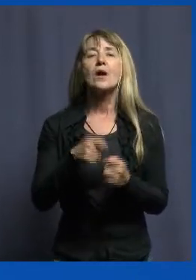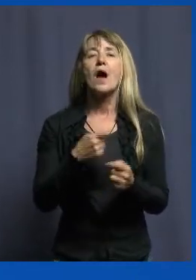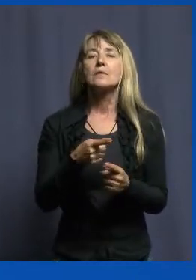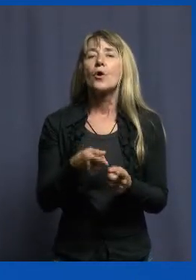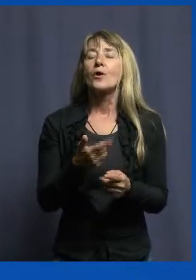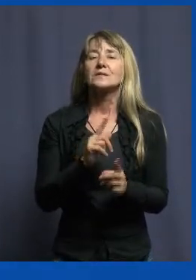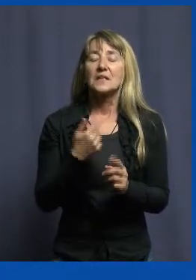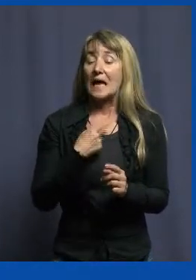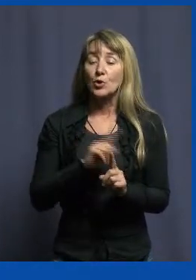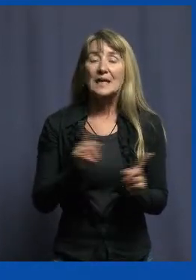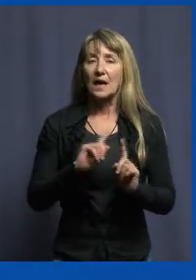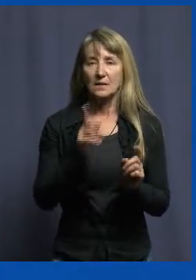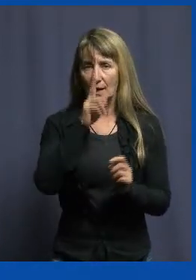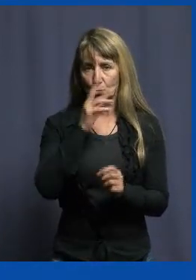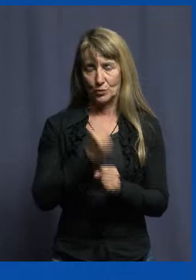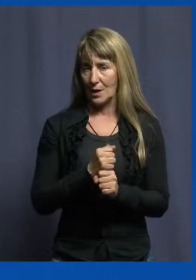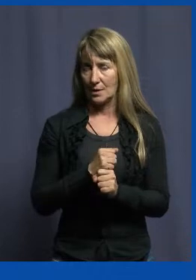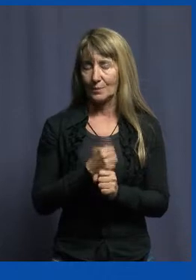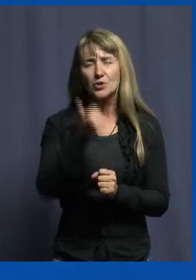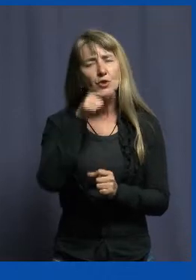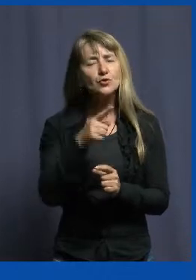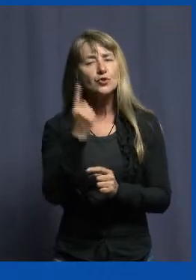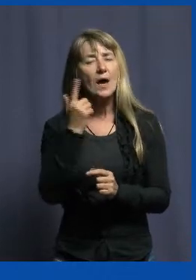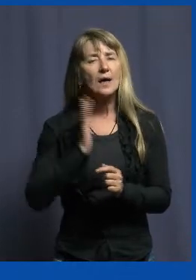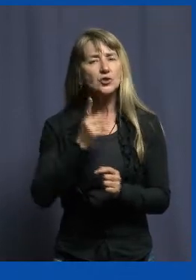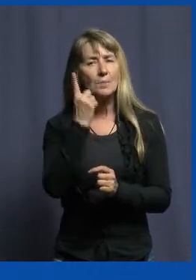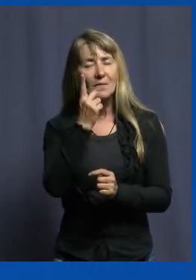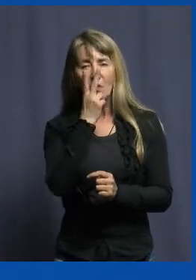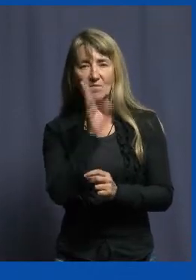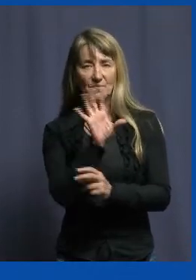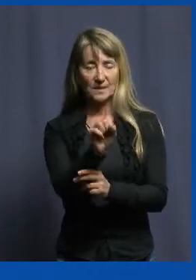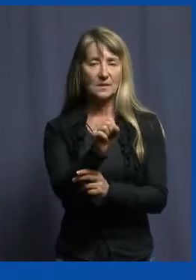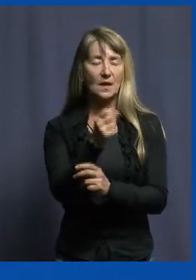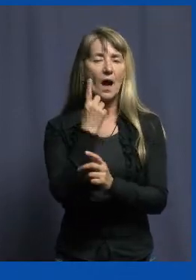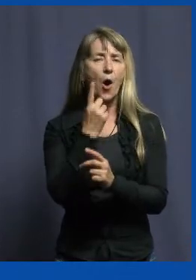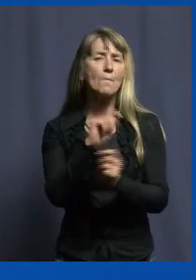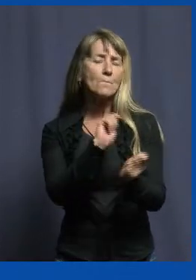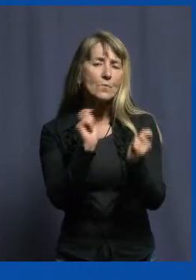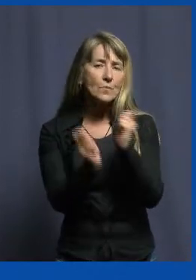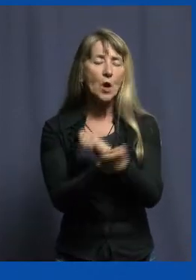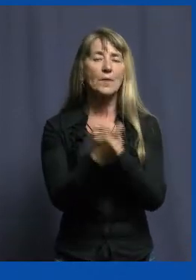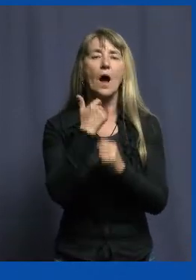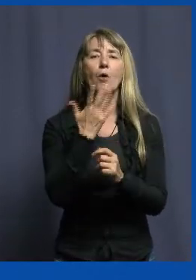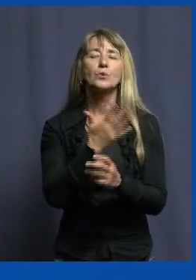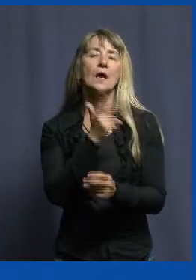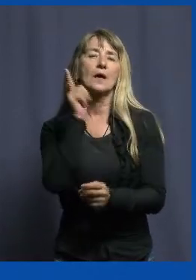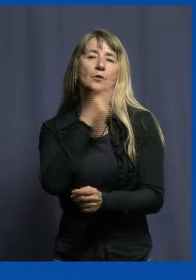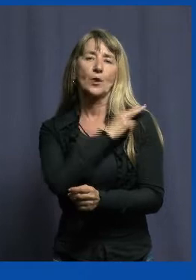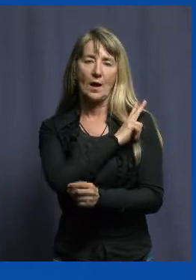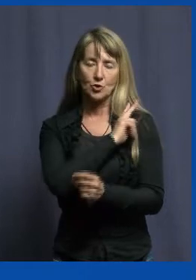sad, ja to nikad neću da radim. Šta je ono što će građani prvo videti kao promenu ako budete